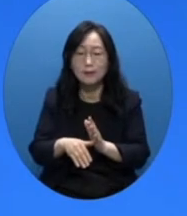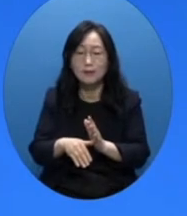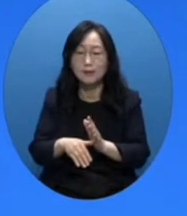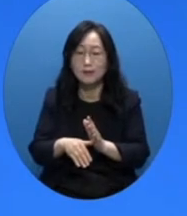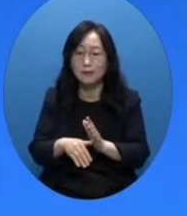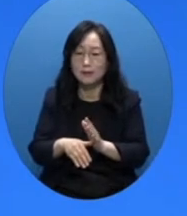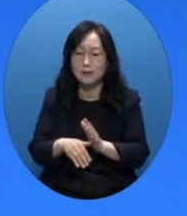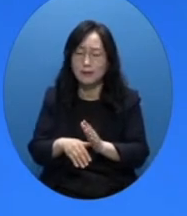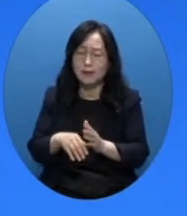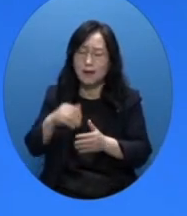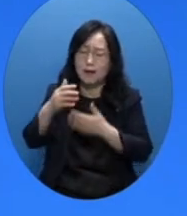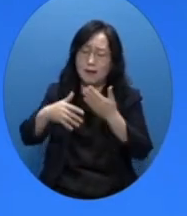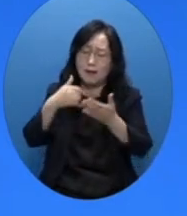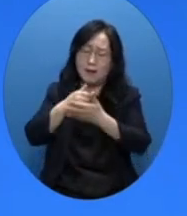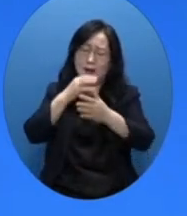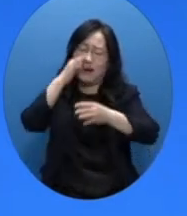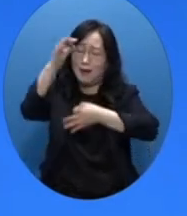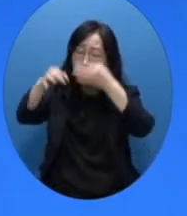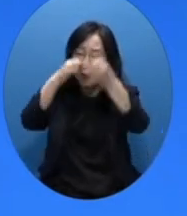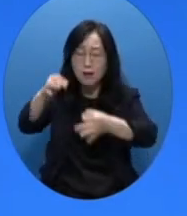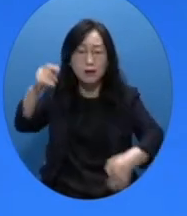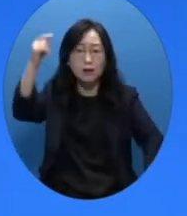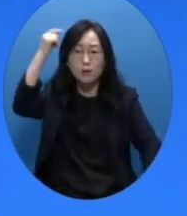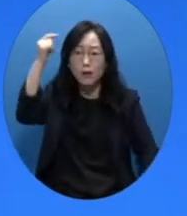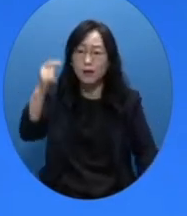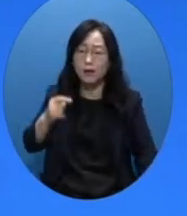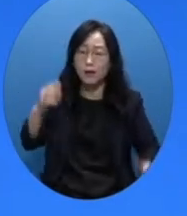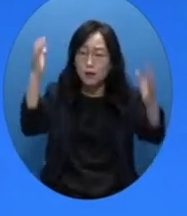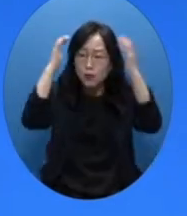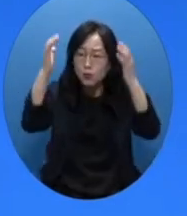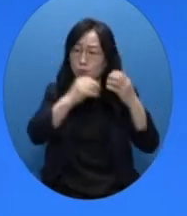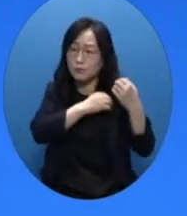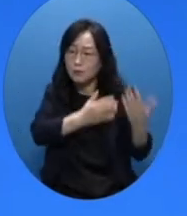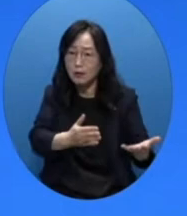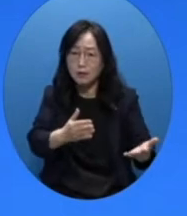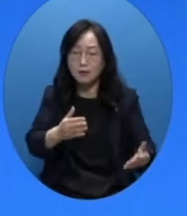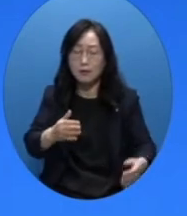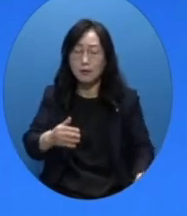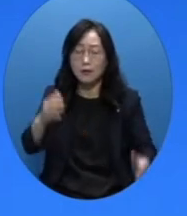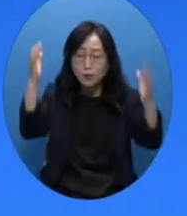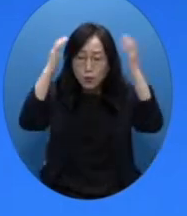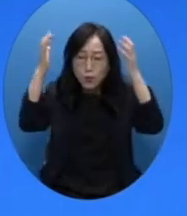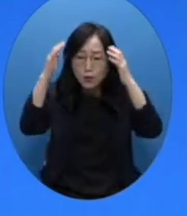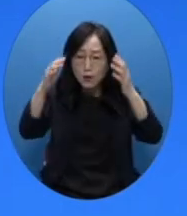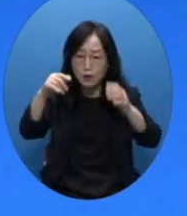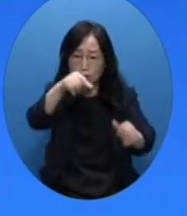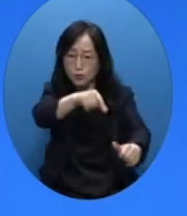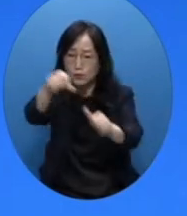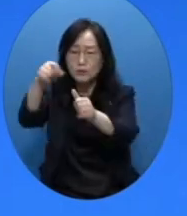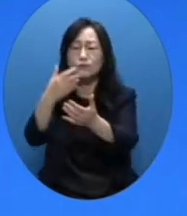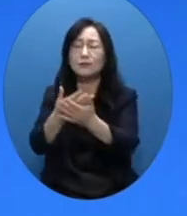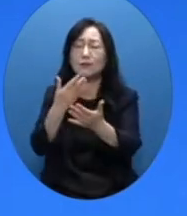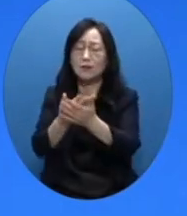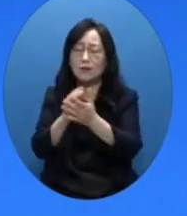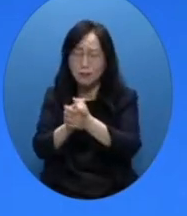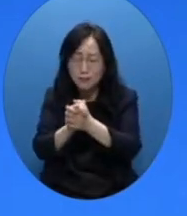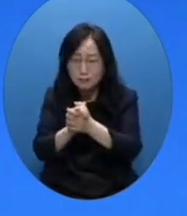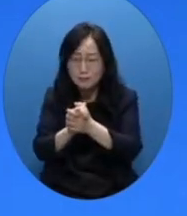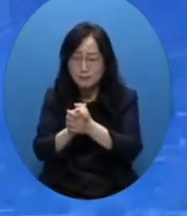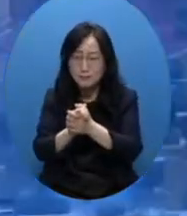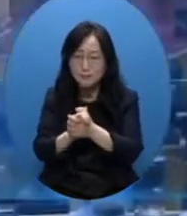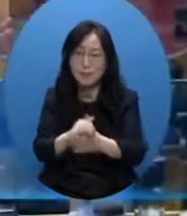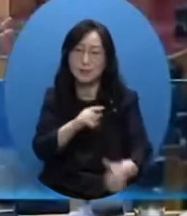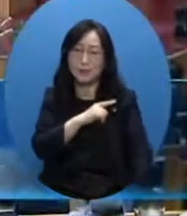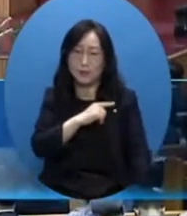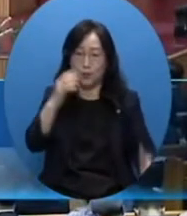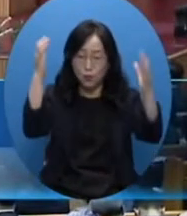저들이 주님 앞에 부르짖습니다. 왜 우리를 이런 고통 가운데 주십니까? 우리를 이 고난에서 건져주시옵소서. 먼저 고난